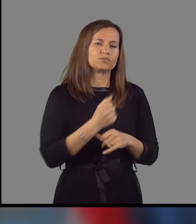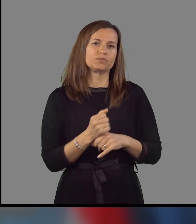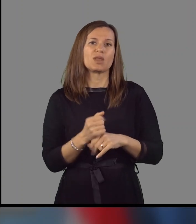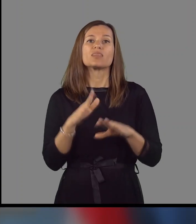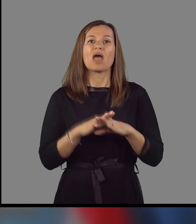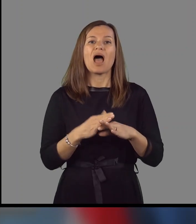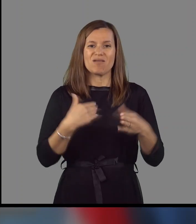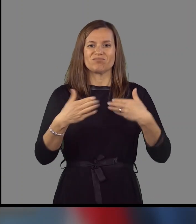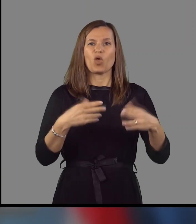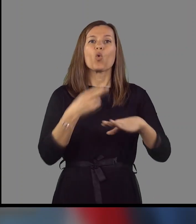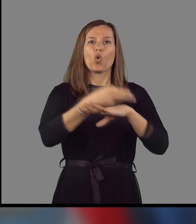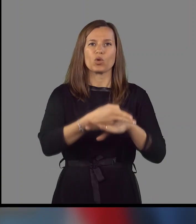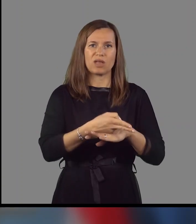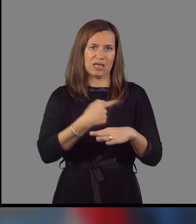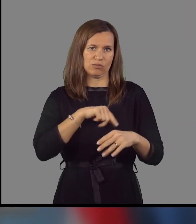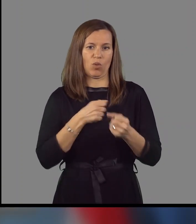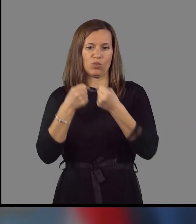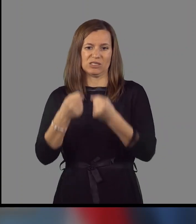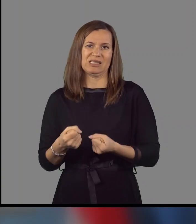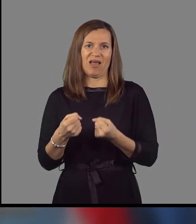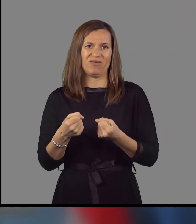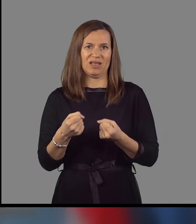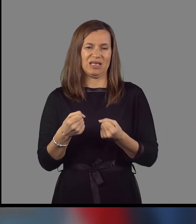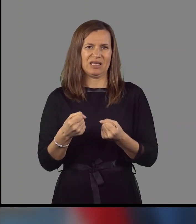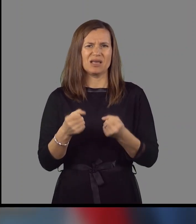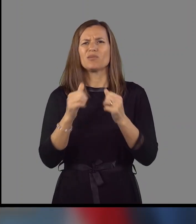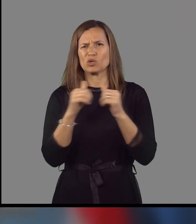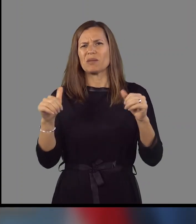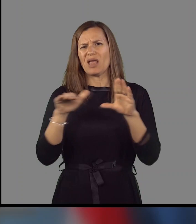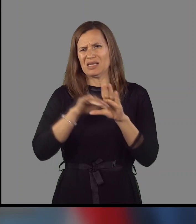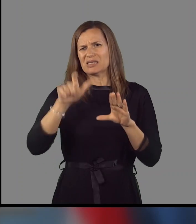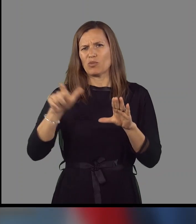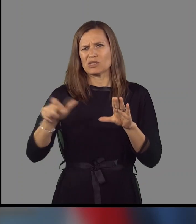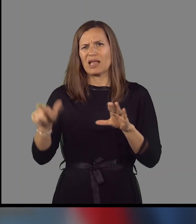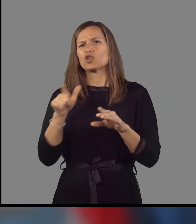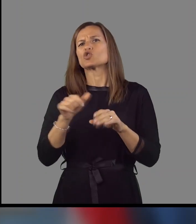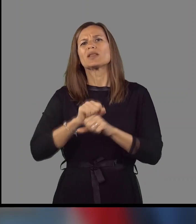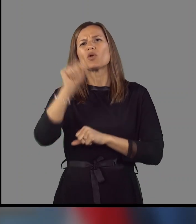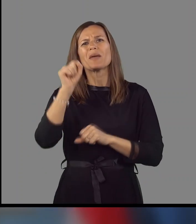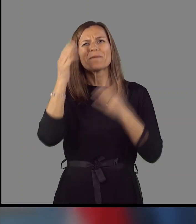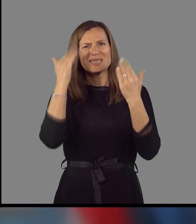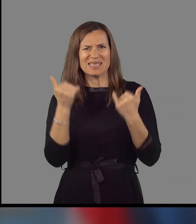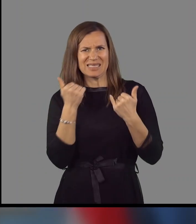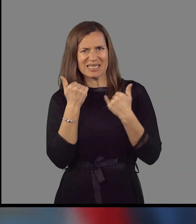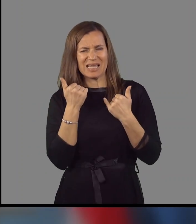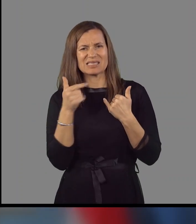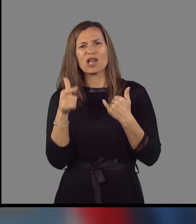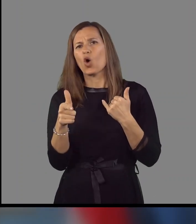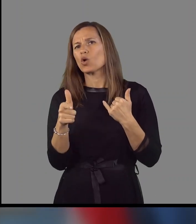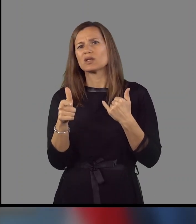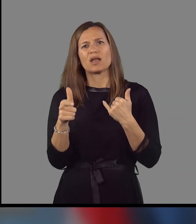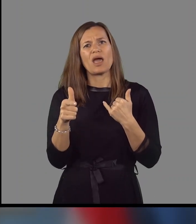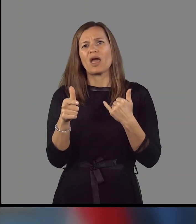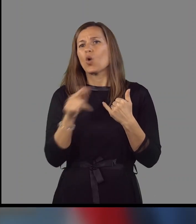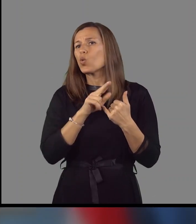Na vhode svojih ustanov smo postavili educiran kader, to so diplomirane medicinske sestre, ki so na